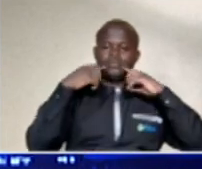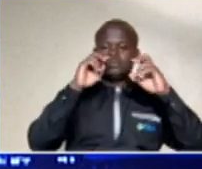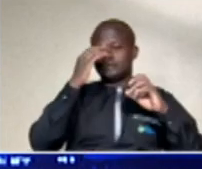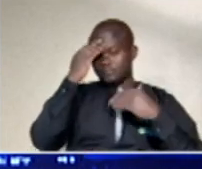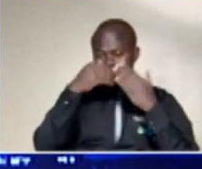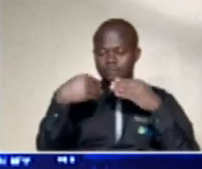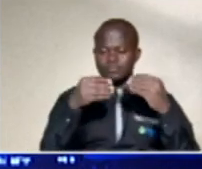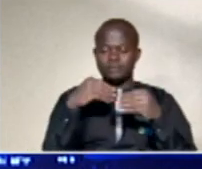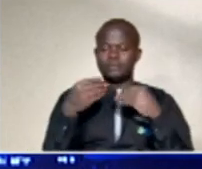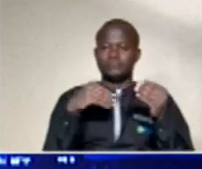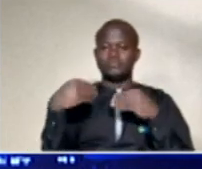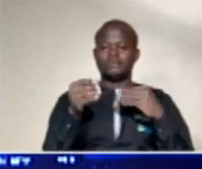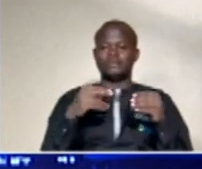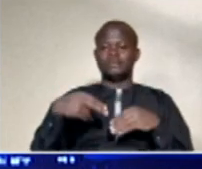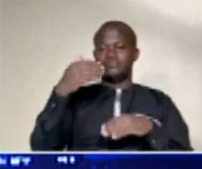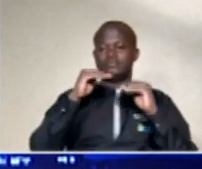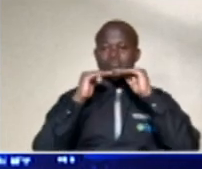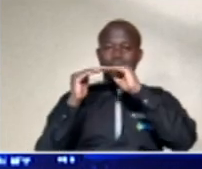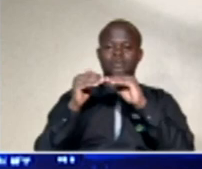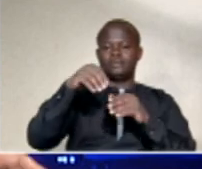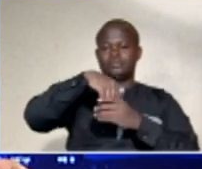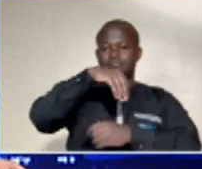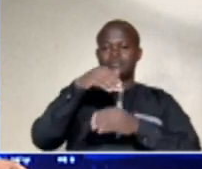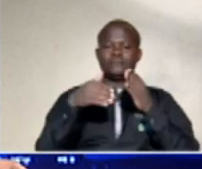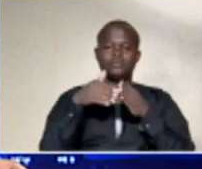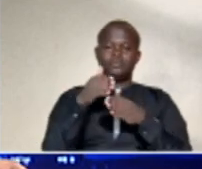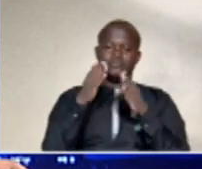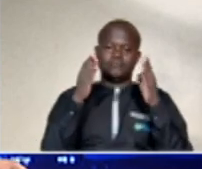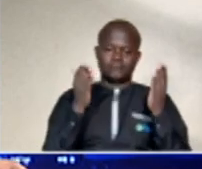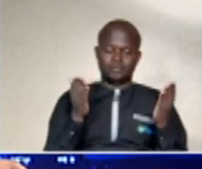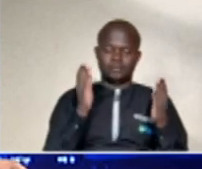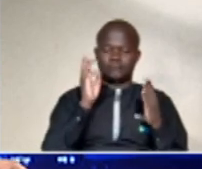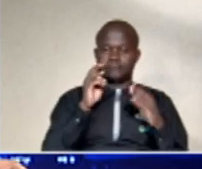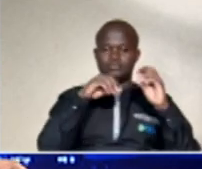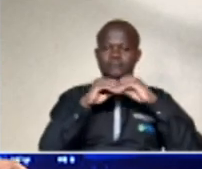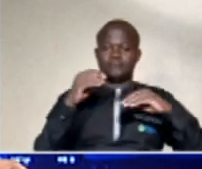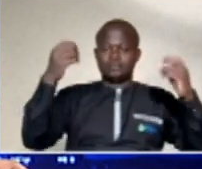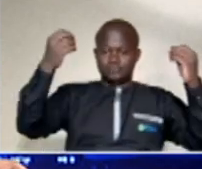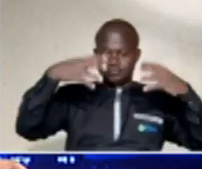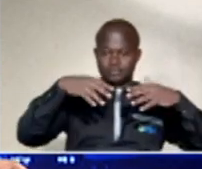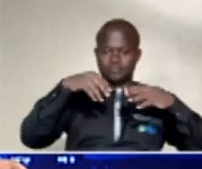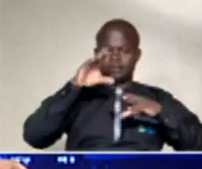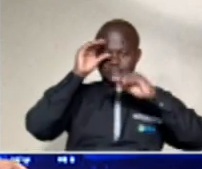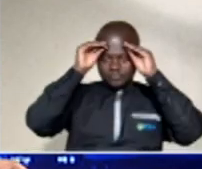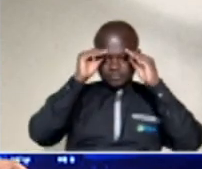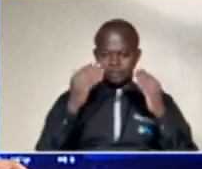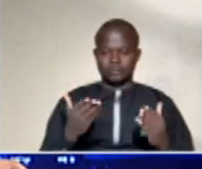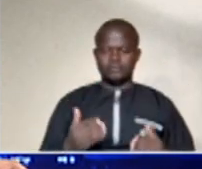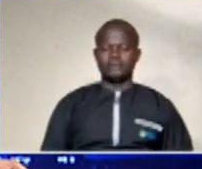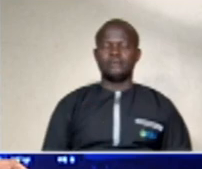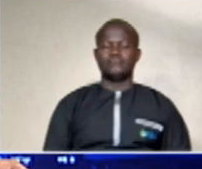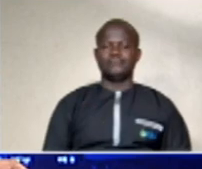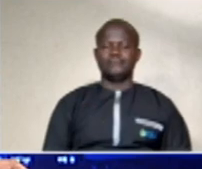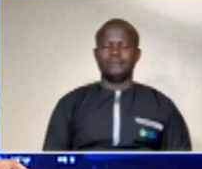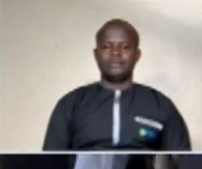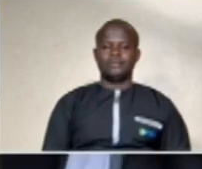bitewe n'ibikoresho byo ku rwego ruhanitse biri muri iyi nyubako biteguye kubona umusaruro ufatika mu masomo yabo. Inkuru irambuye na Mbabazi